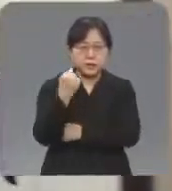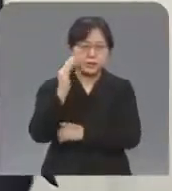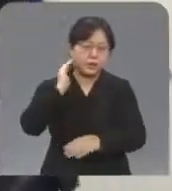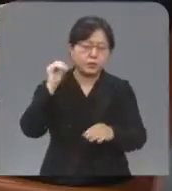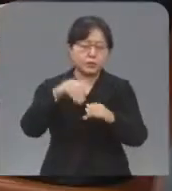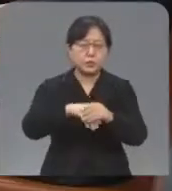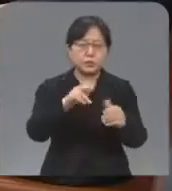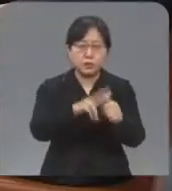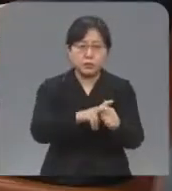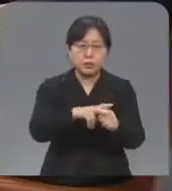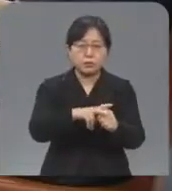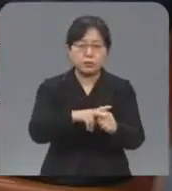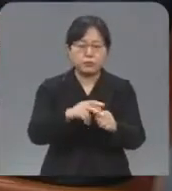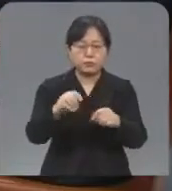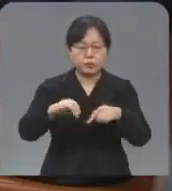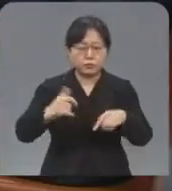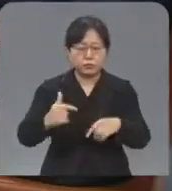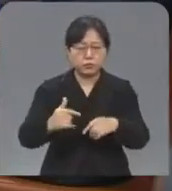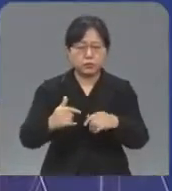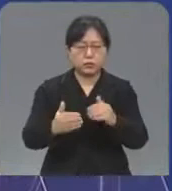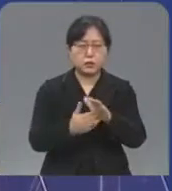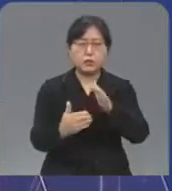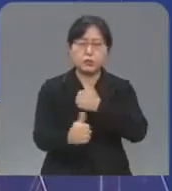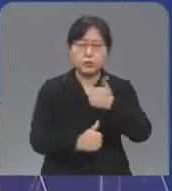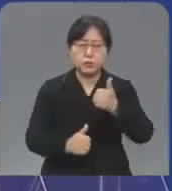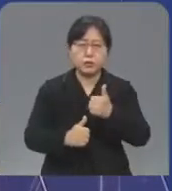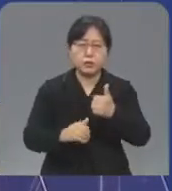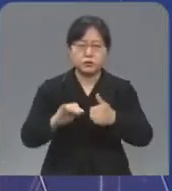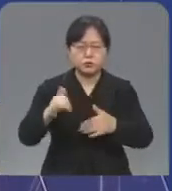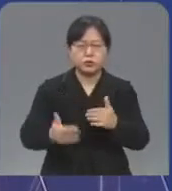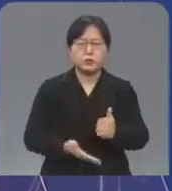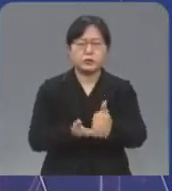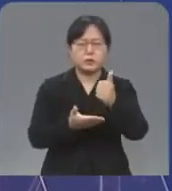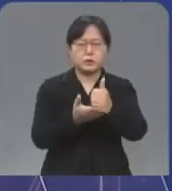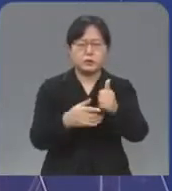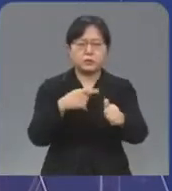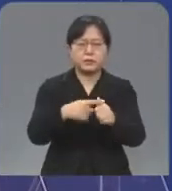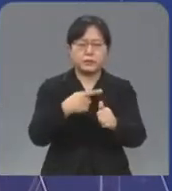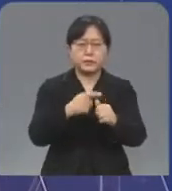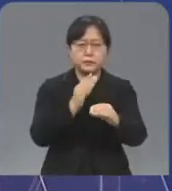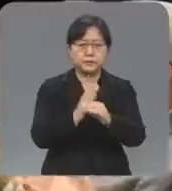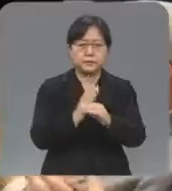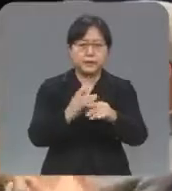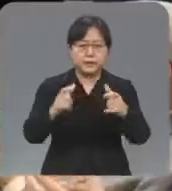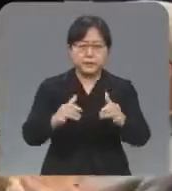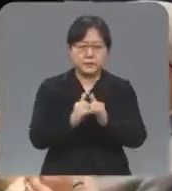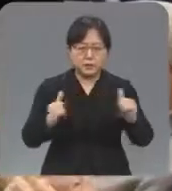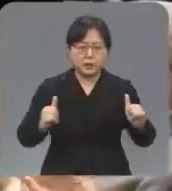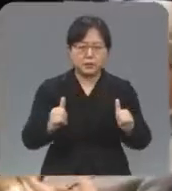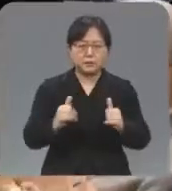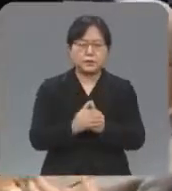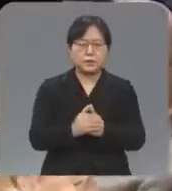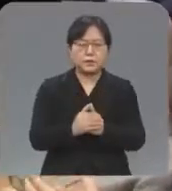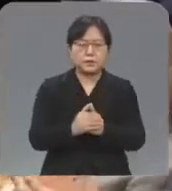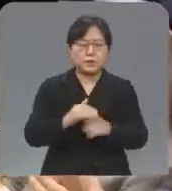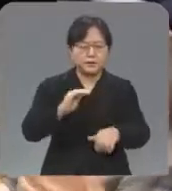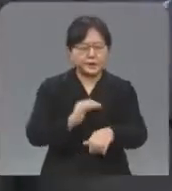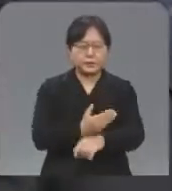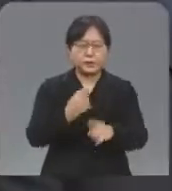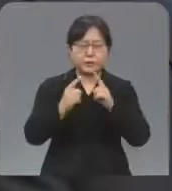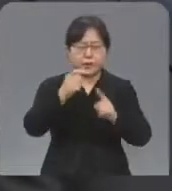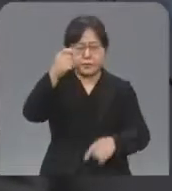후보와 최고위원이 전두환 정권을 칭송하고 있다며 비판의 목소리를 이어갔습니다. 지역민을 자극할 만한 부적절한